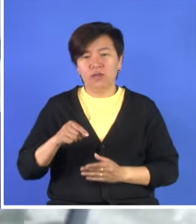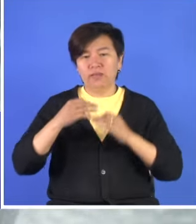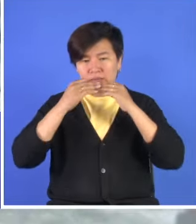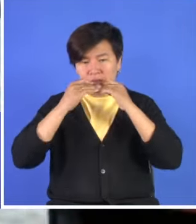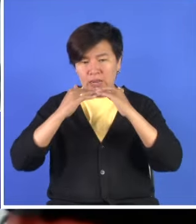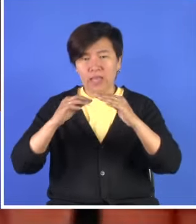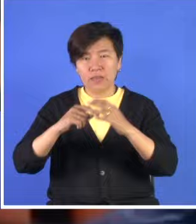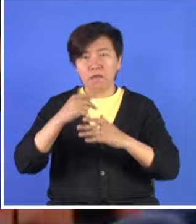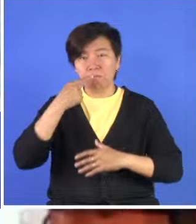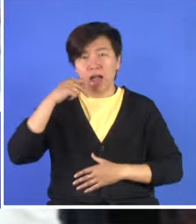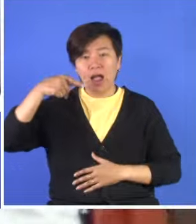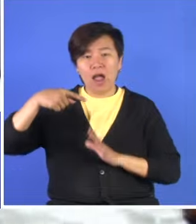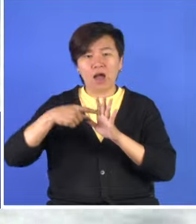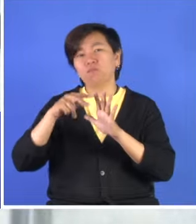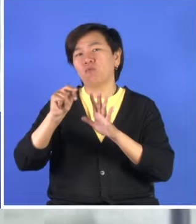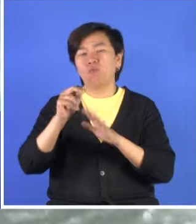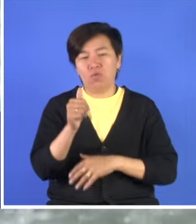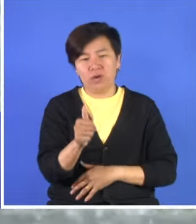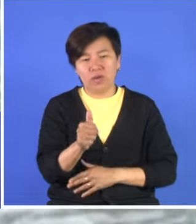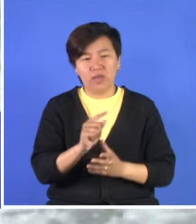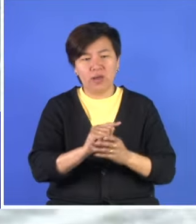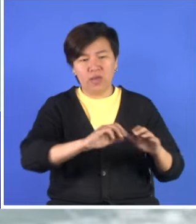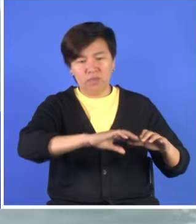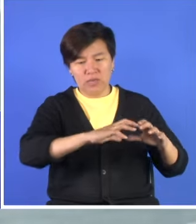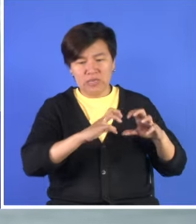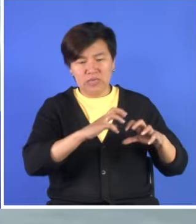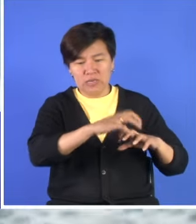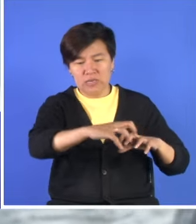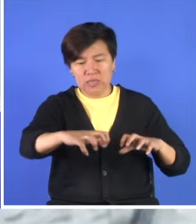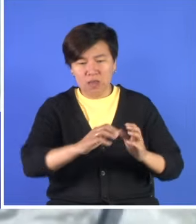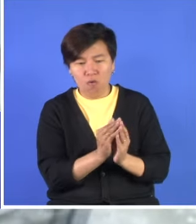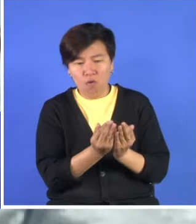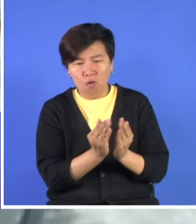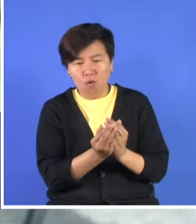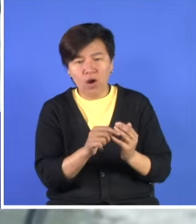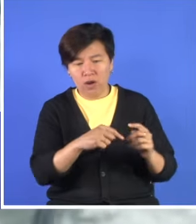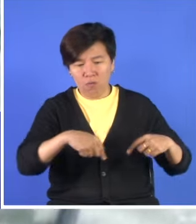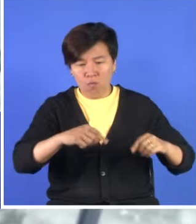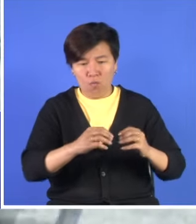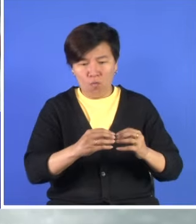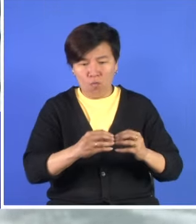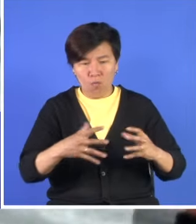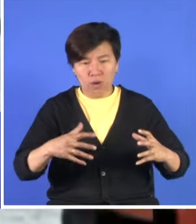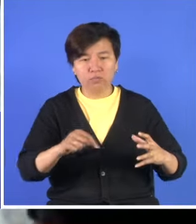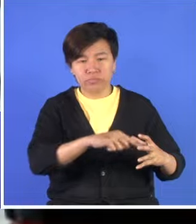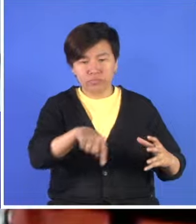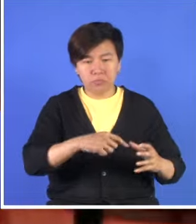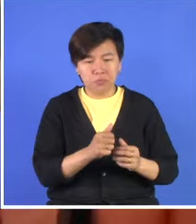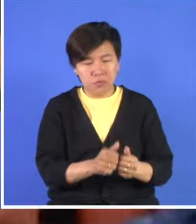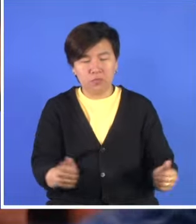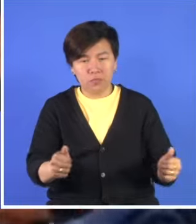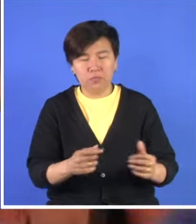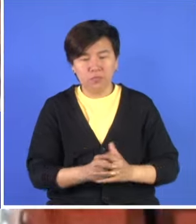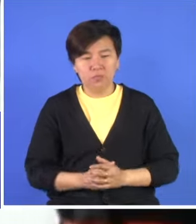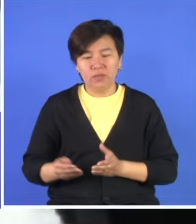แหล่งที่มีความอุดมสมบูรณ์โดยเฉพาะดอนหอยแครงที่มีลูกหอยเกิดใหม่ตามฤดูกาลเป็นจำนวนมากหนาแน่นมากสมบูรณ์มากก